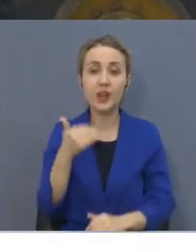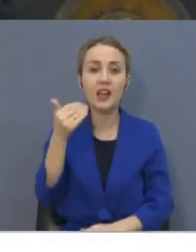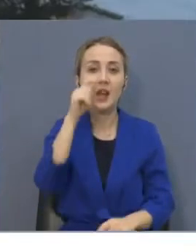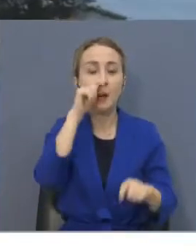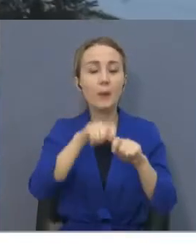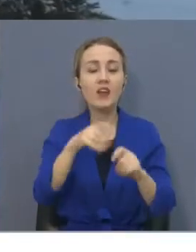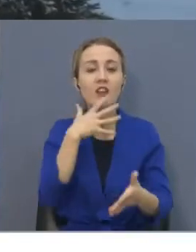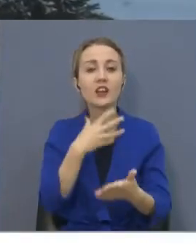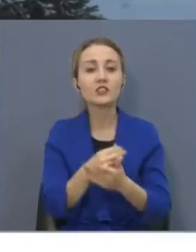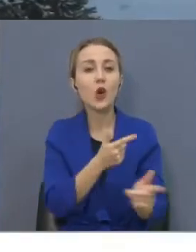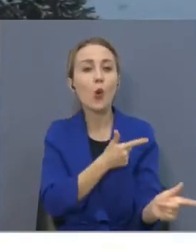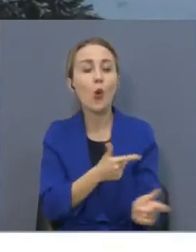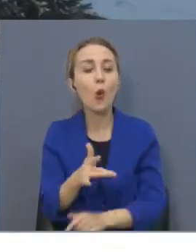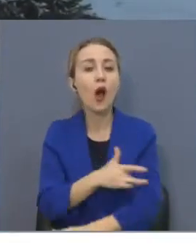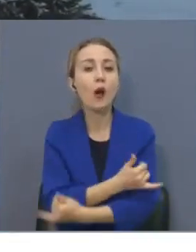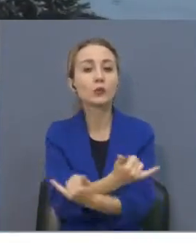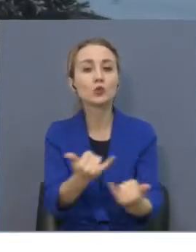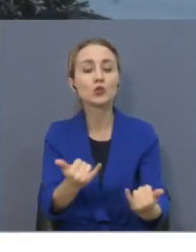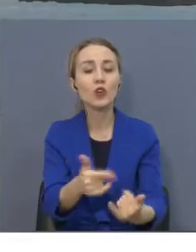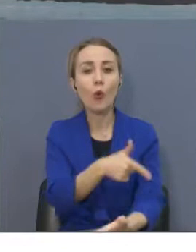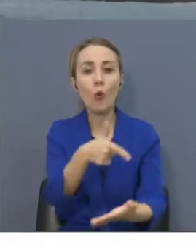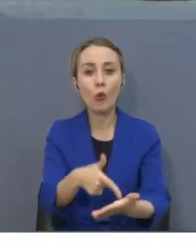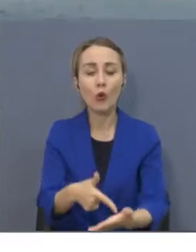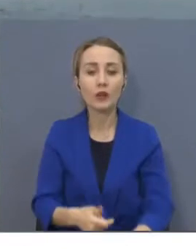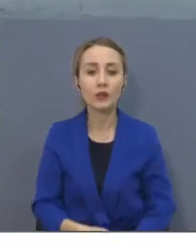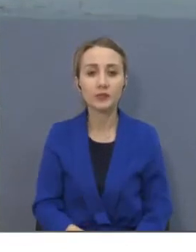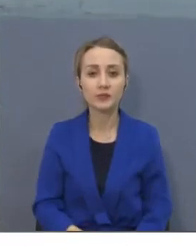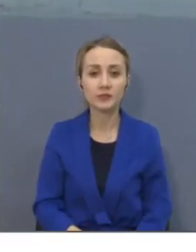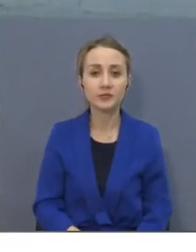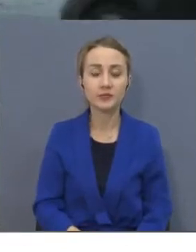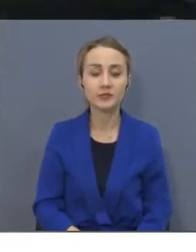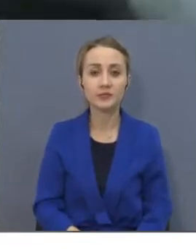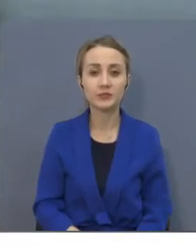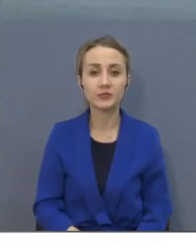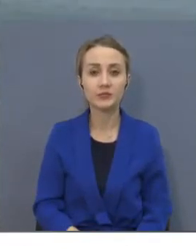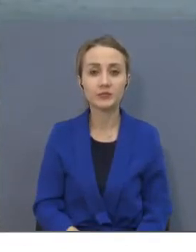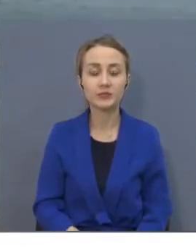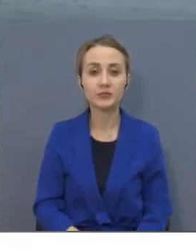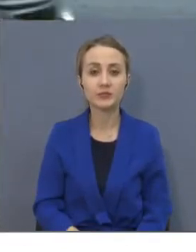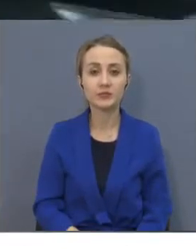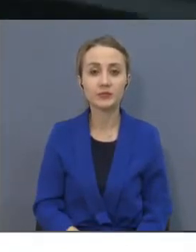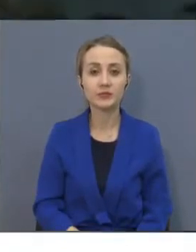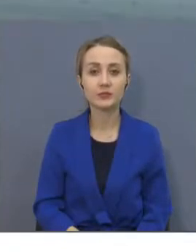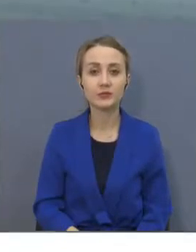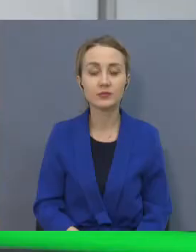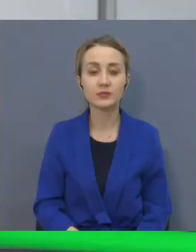проверили свою готовность к обслуживанию города. Айгерим Сулейменова, Павел Соловьев, Кукши, Акпарат.